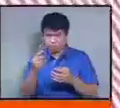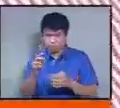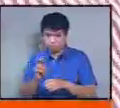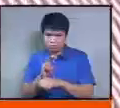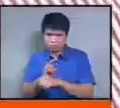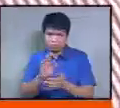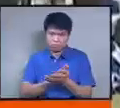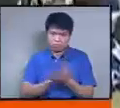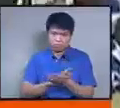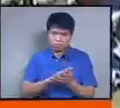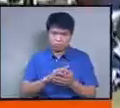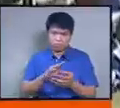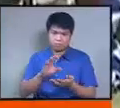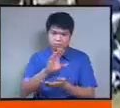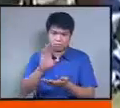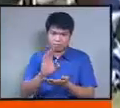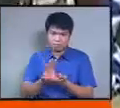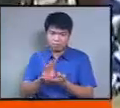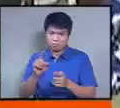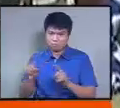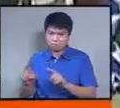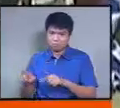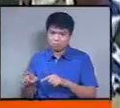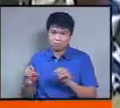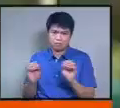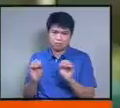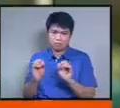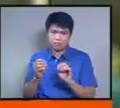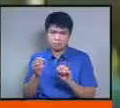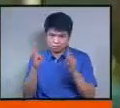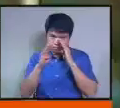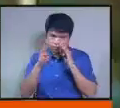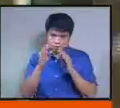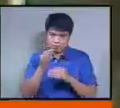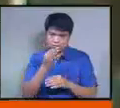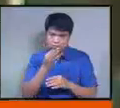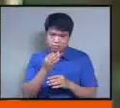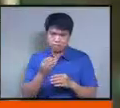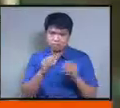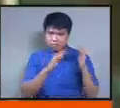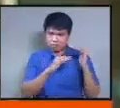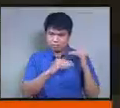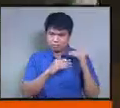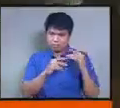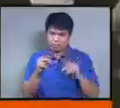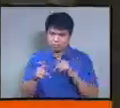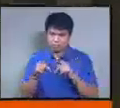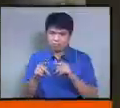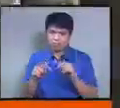mga eskwelahan. Sa ngayon, wala raw problema sa supply ng pagkain. Patuloy namang umaasa ang mga bakwit na muli silang